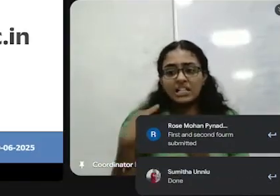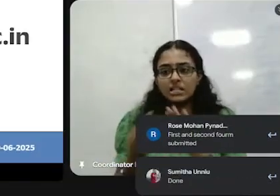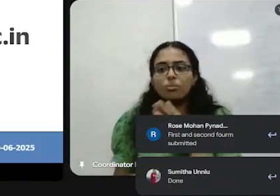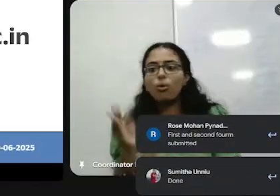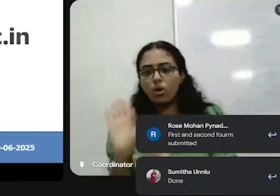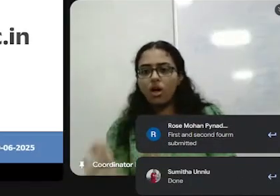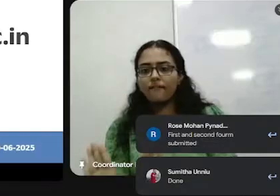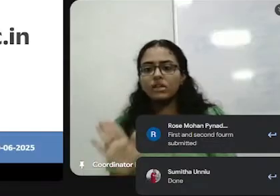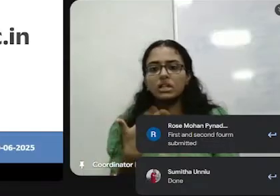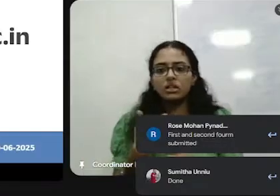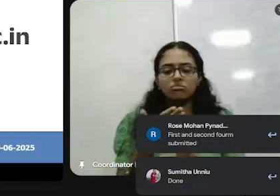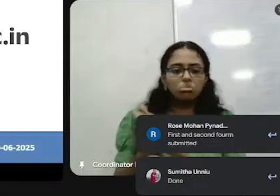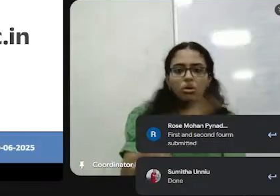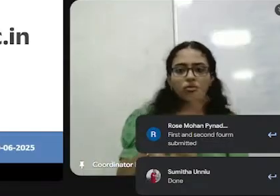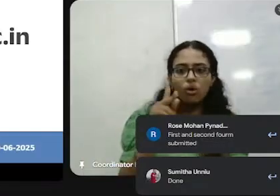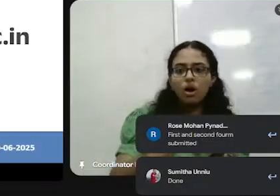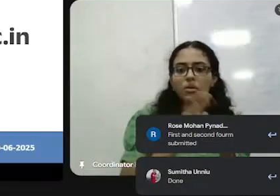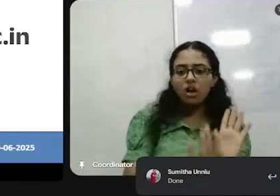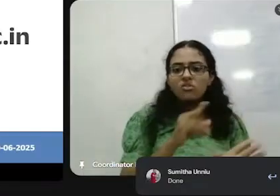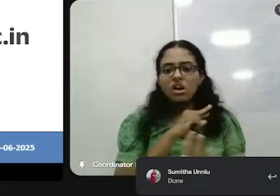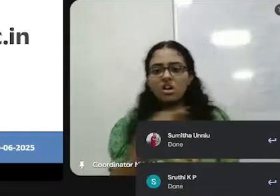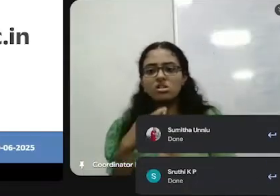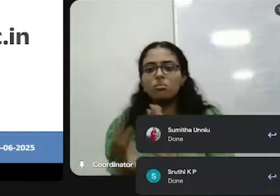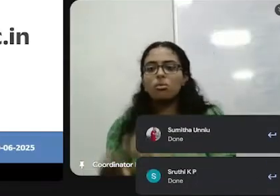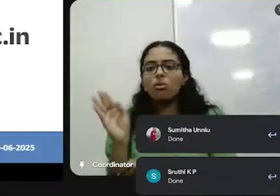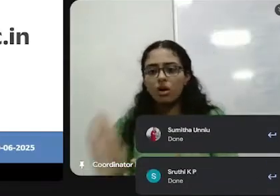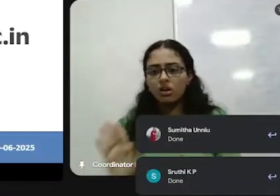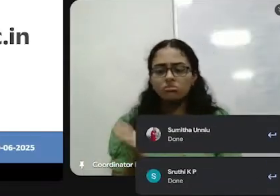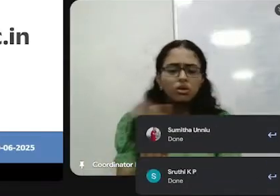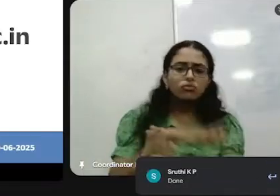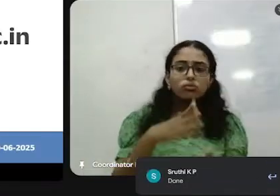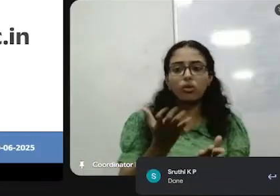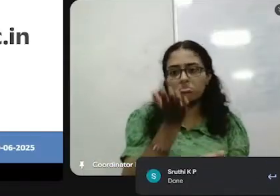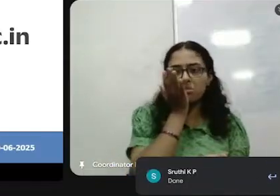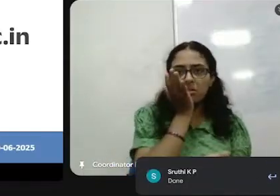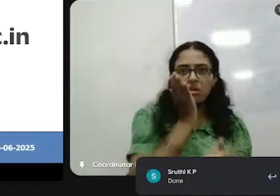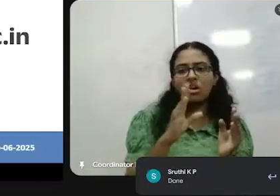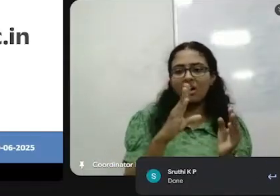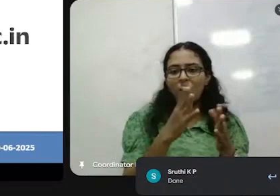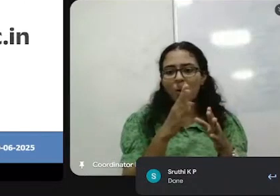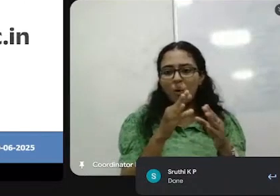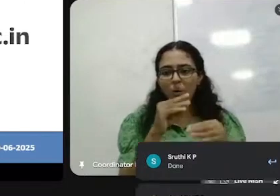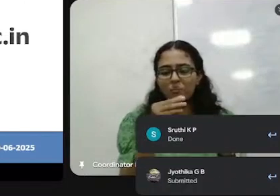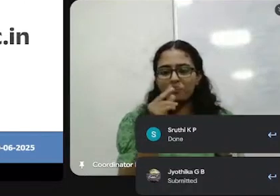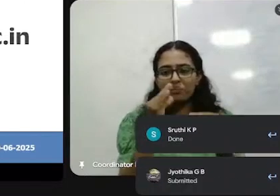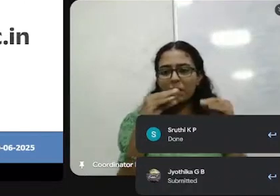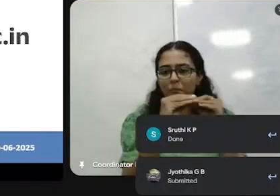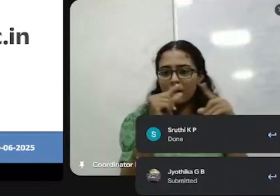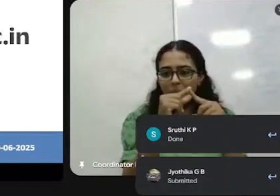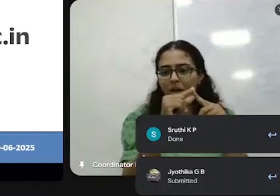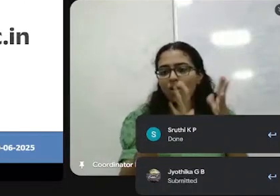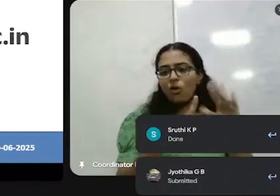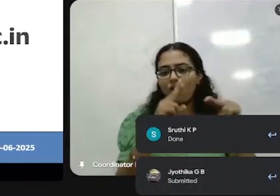കൂടുതലാണ്. പിന്നെ അപ്പൊ നേരത്തെ പറഞ്ഞതുപോലെ കൊളസ്ട്രോൾ ഇല്ല, ഡയബറ്റീസ് എല്ലാം നമുക്ക് പറഞ്ഞാലും ചില കാരണങ്ങൾ നമ്മൾ ഇതുവരെ